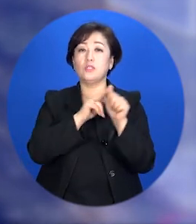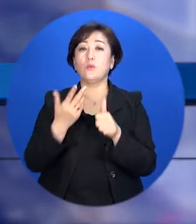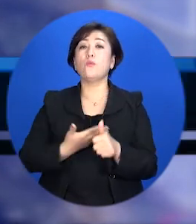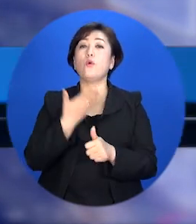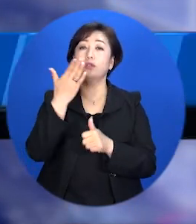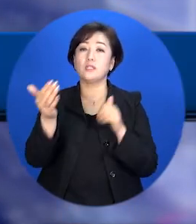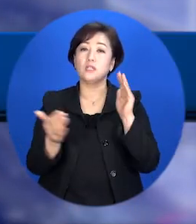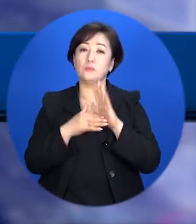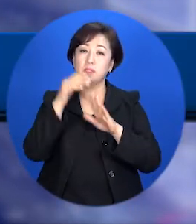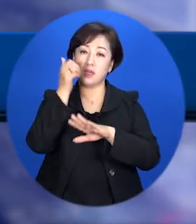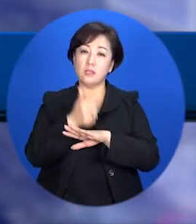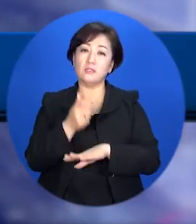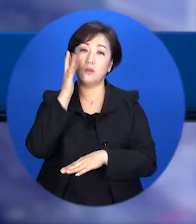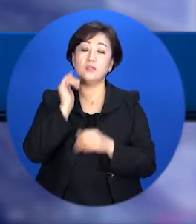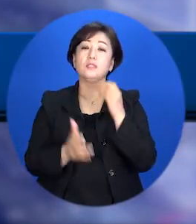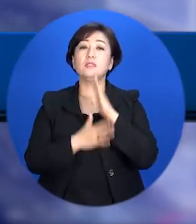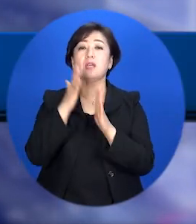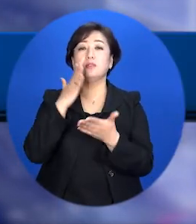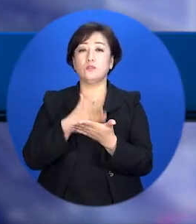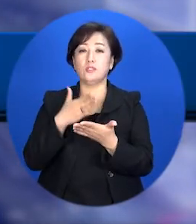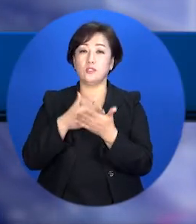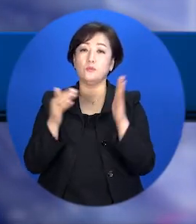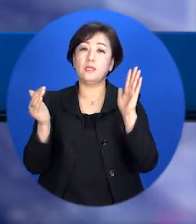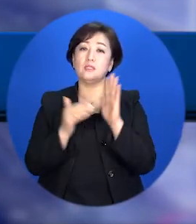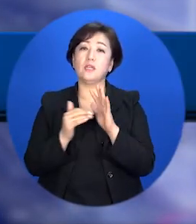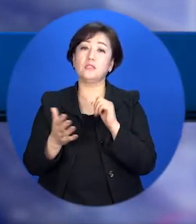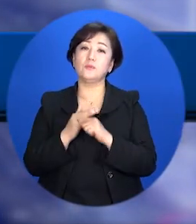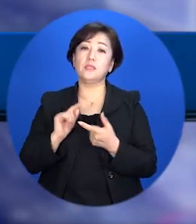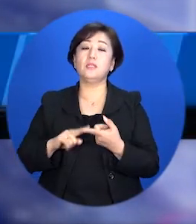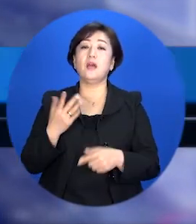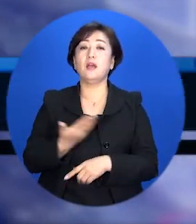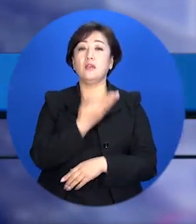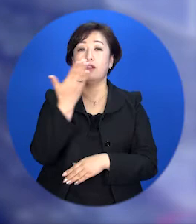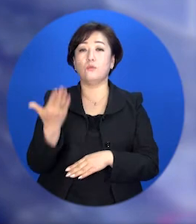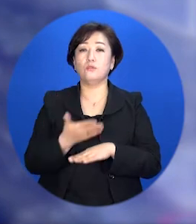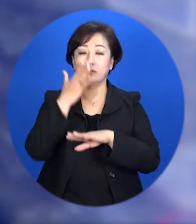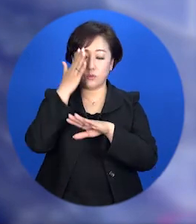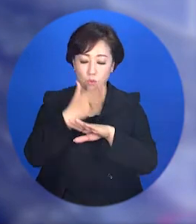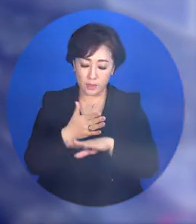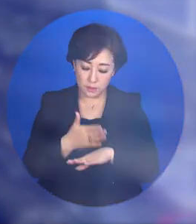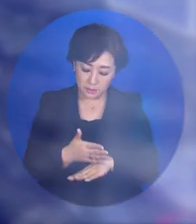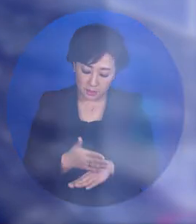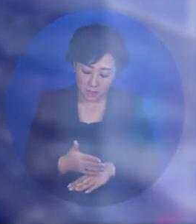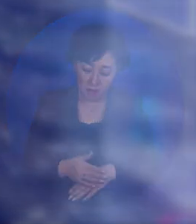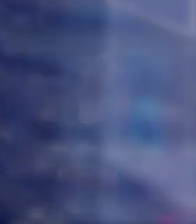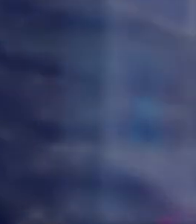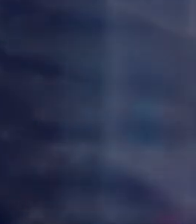전해드리겠습니다. 이상으로 울산 시정 뉴스 마칩니다. 시청해주신 여러분, 고맙습니다.